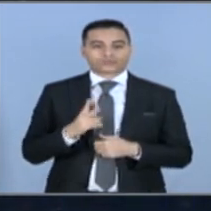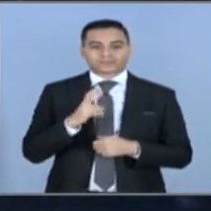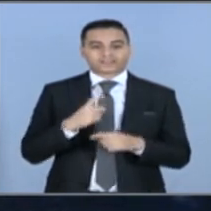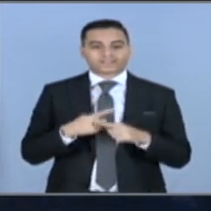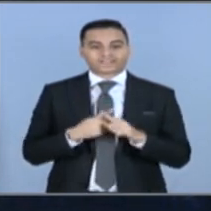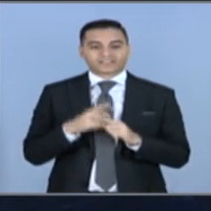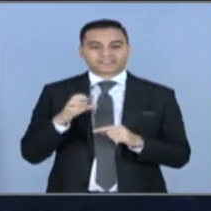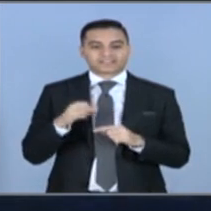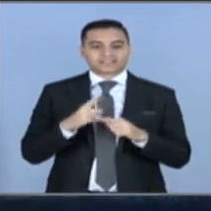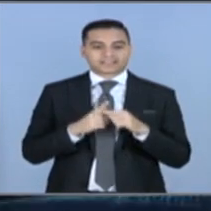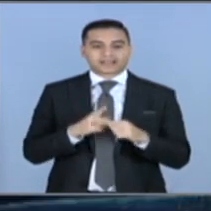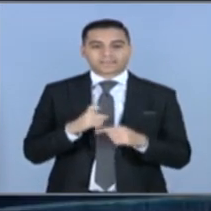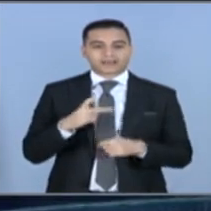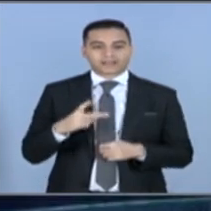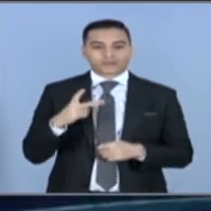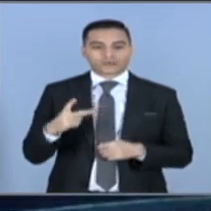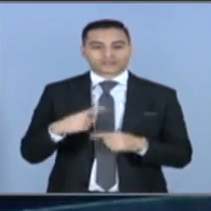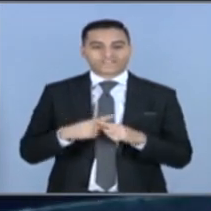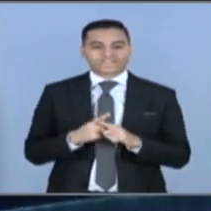71 في 9 زائد